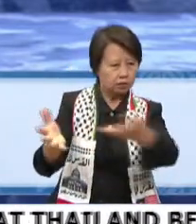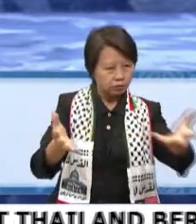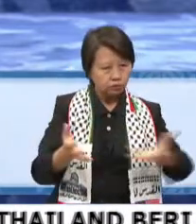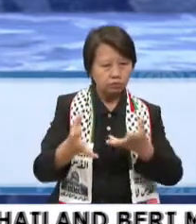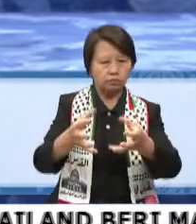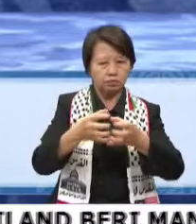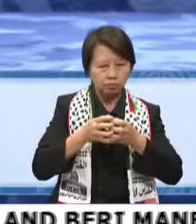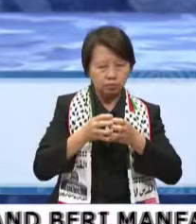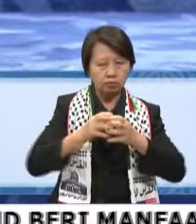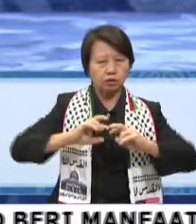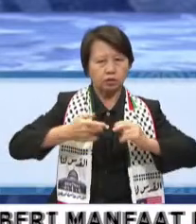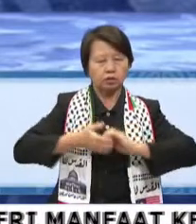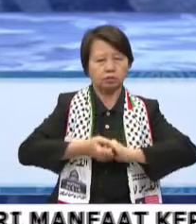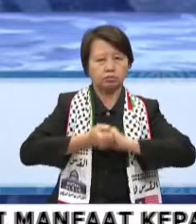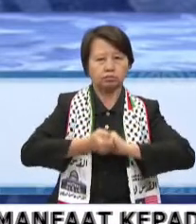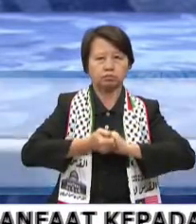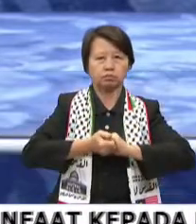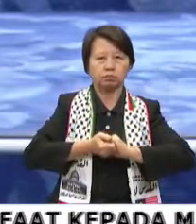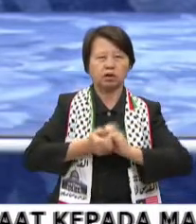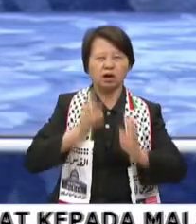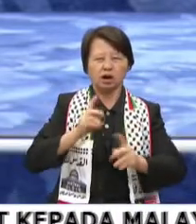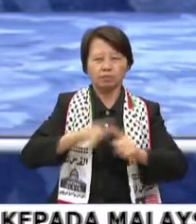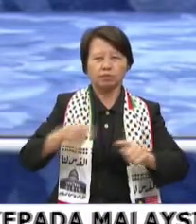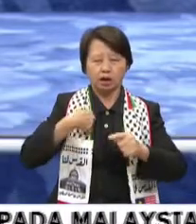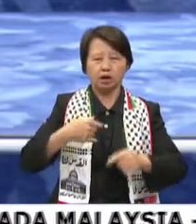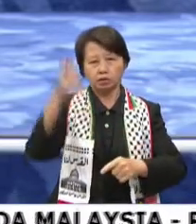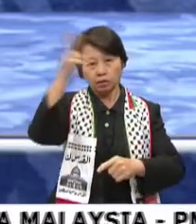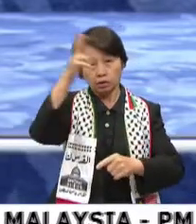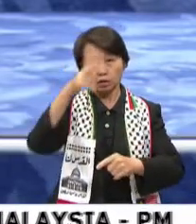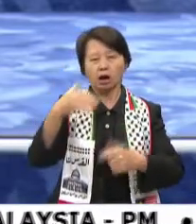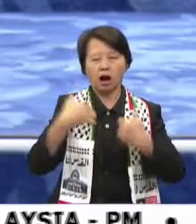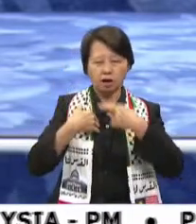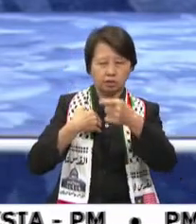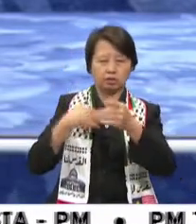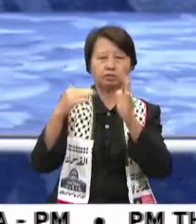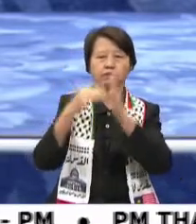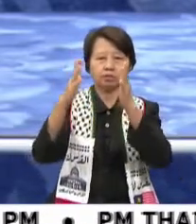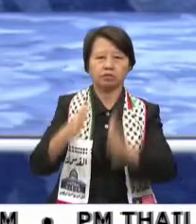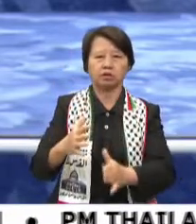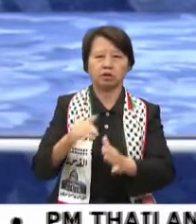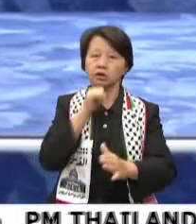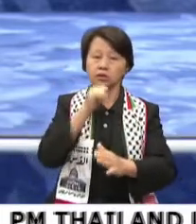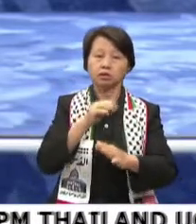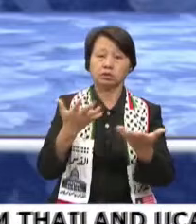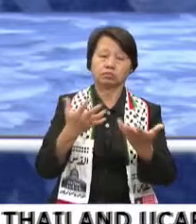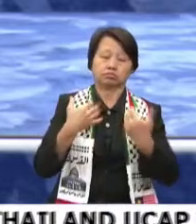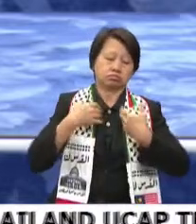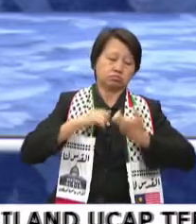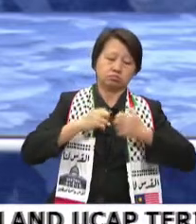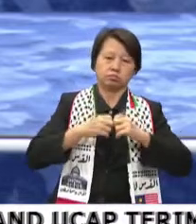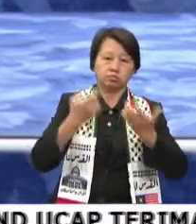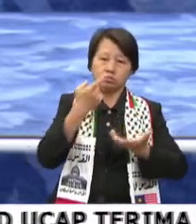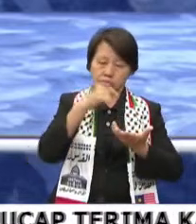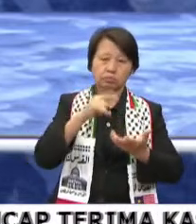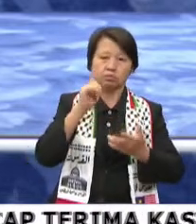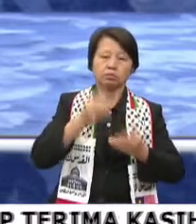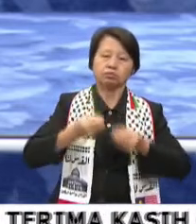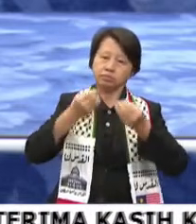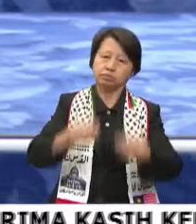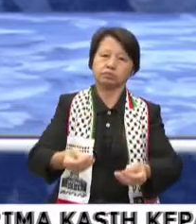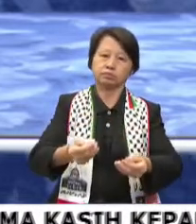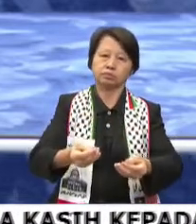meningkatkan muafakat Walaupun ada pihak kerajaan pembangkang itu tidak menghalang kita untuk